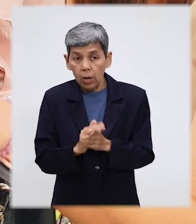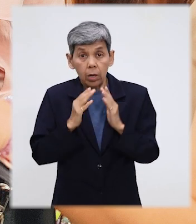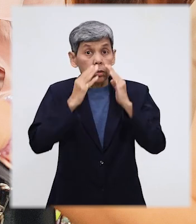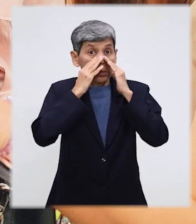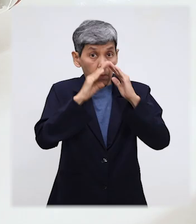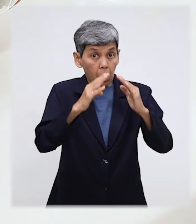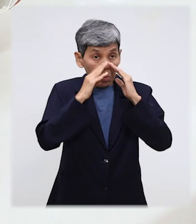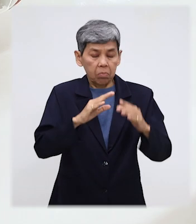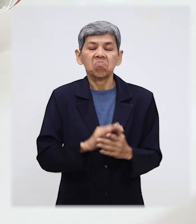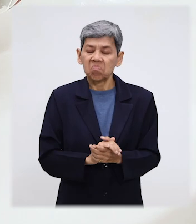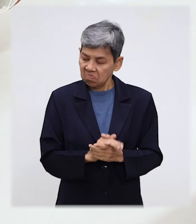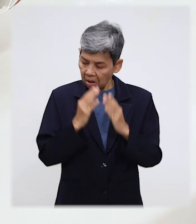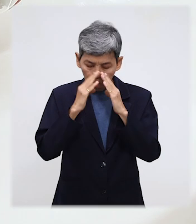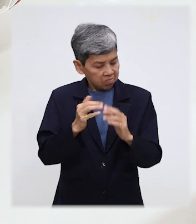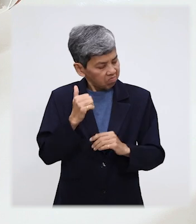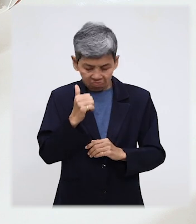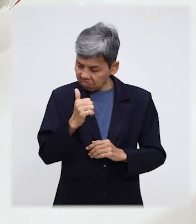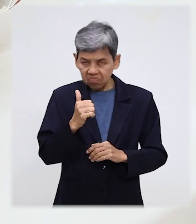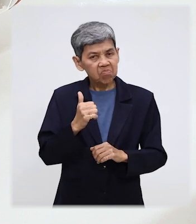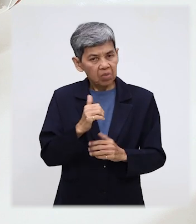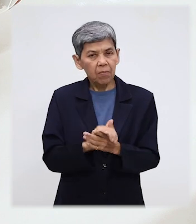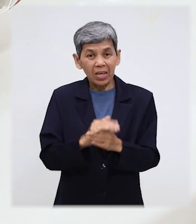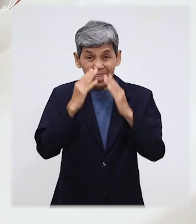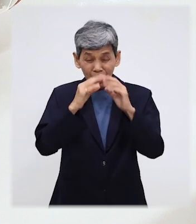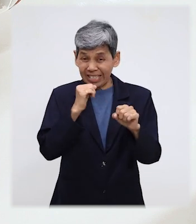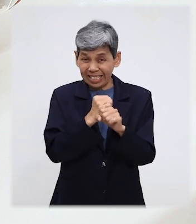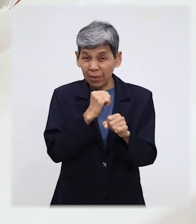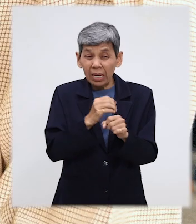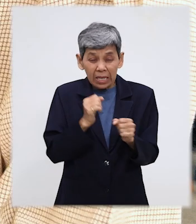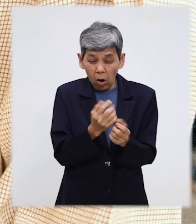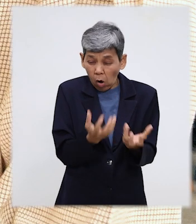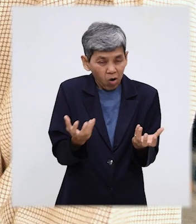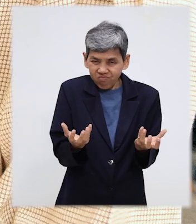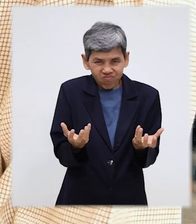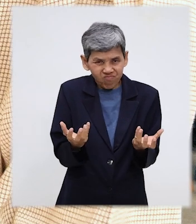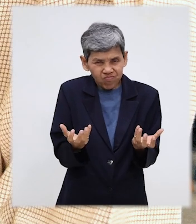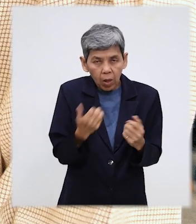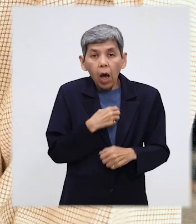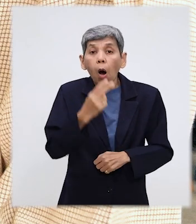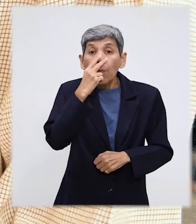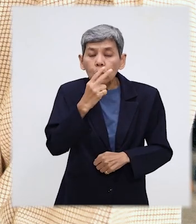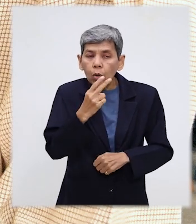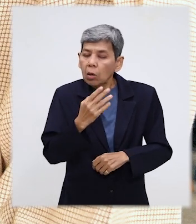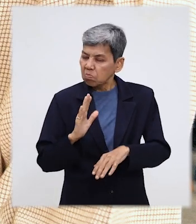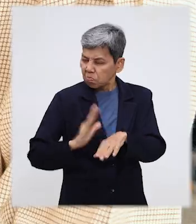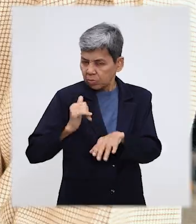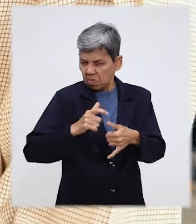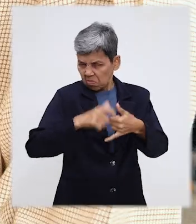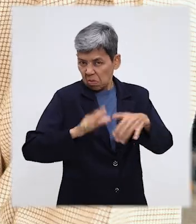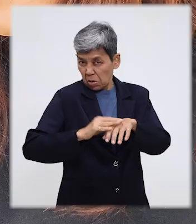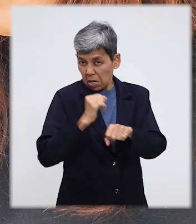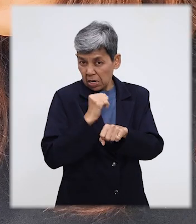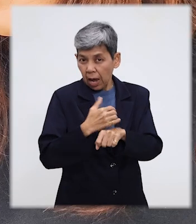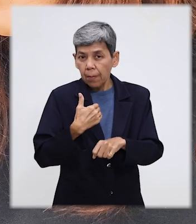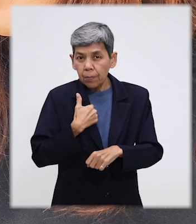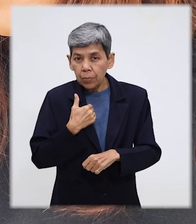นสายตาเนี่ยเขาเป็นเซนดีไซเนอร์ได้ไม่ใช่แค่ไปจำกัดแค่โปรดักต์ไปดูที่สกิลความสามารถของเขาก็คือ